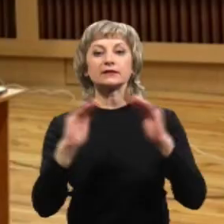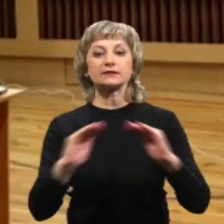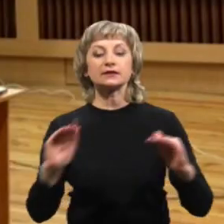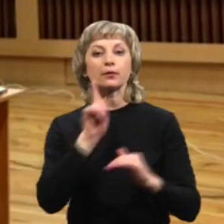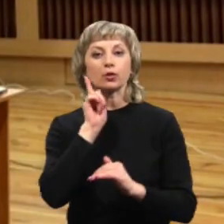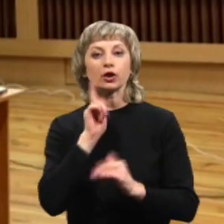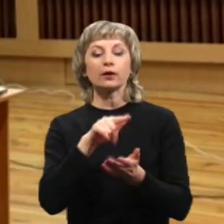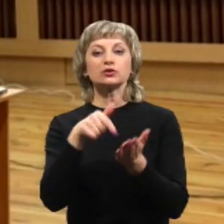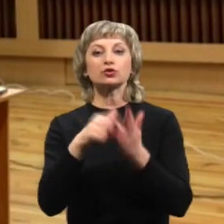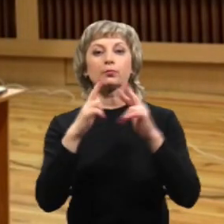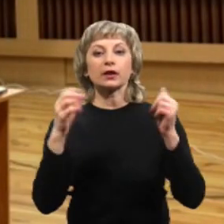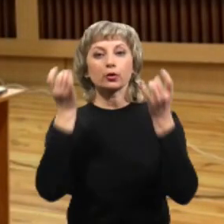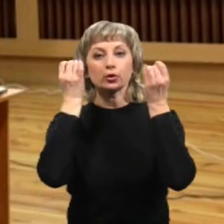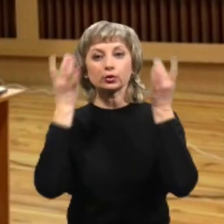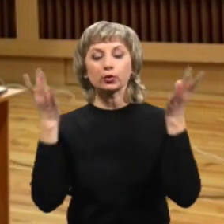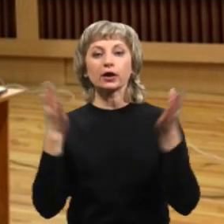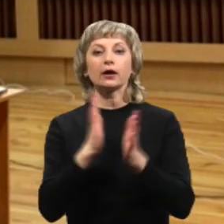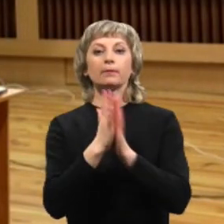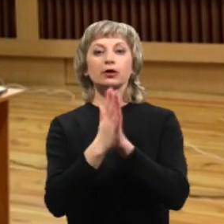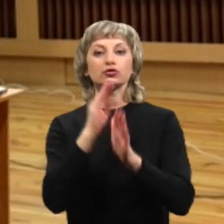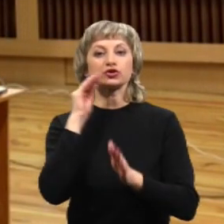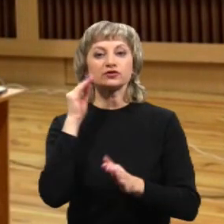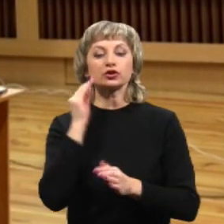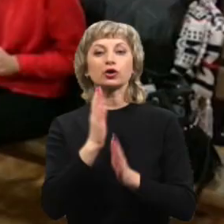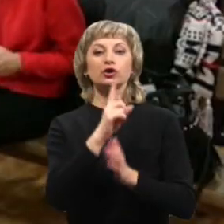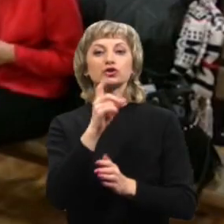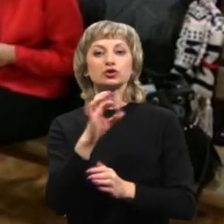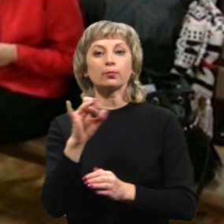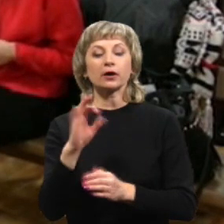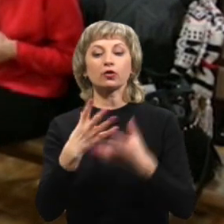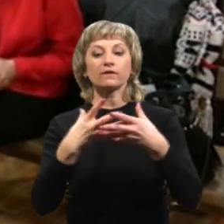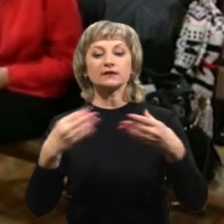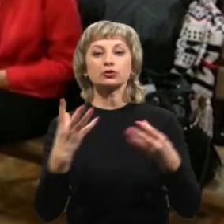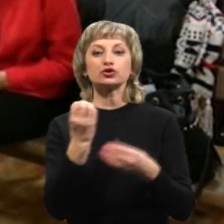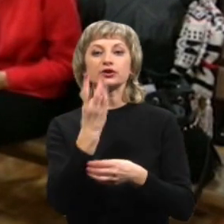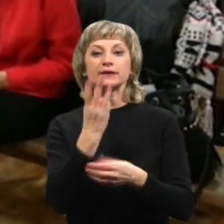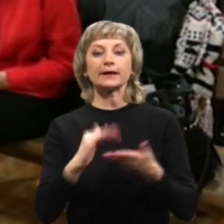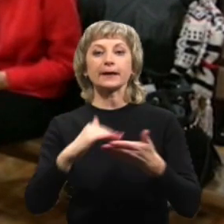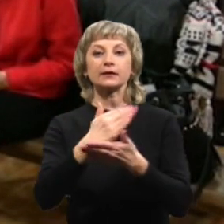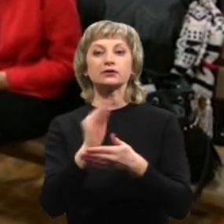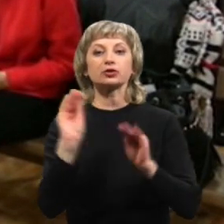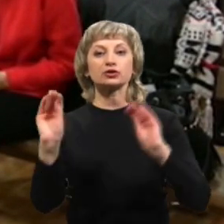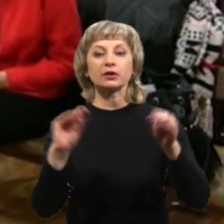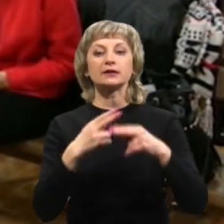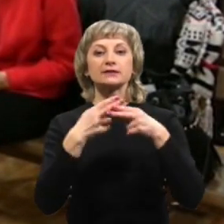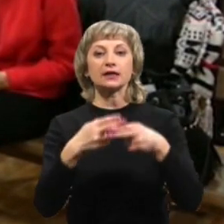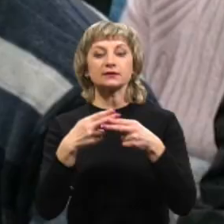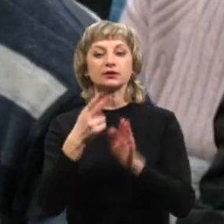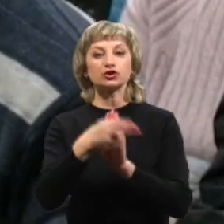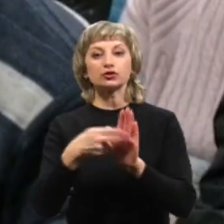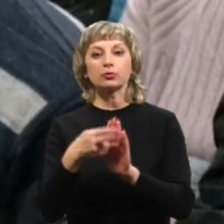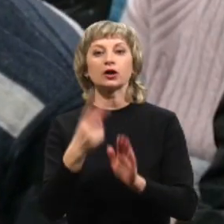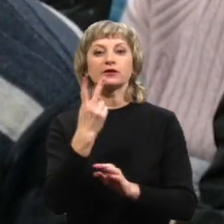молоді, міському палаці культури, парку Шевченка та в зоопарку. А весною ще три карти розмістять на залізничному вокзалі та